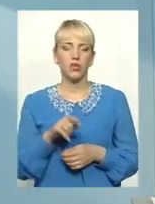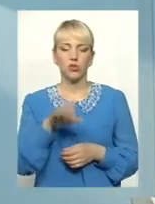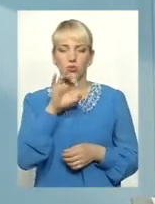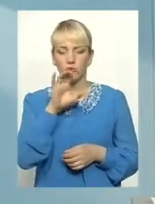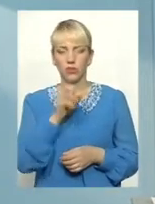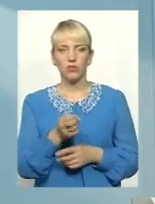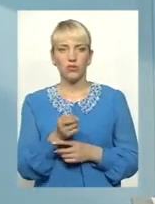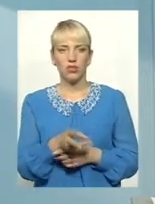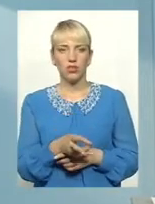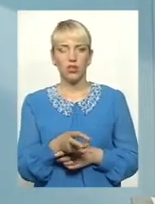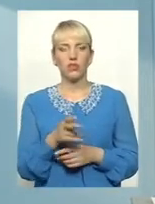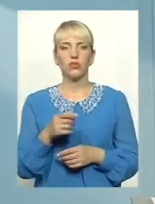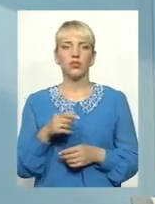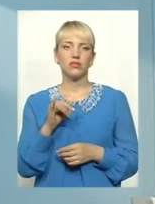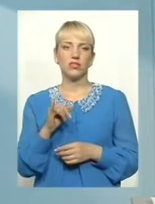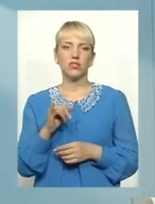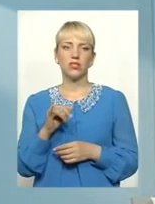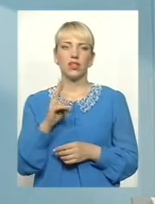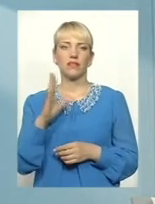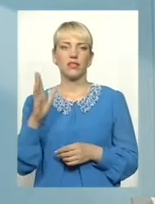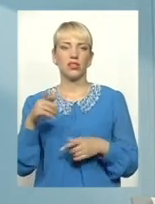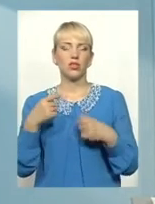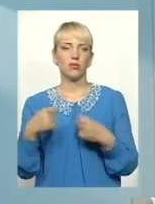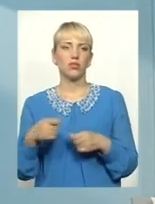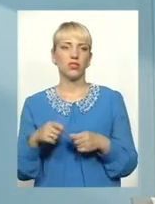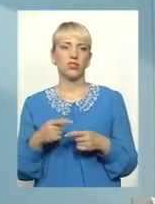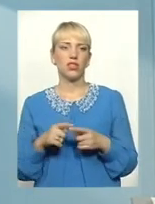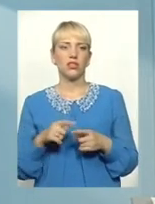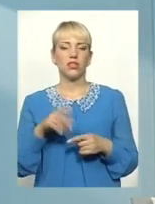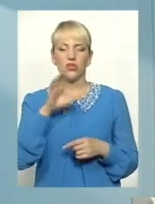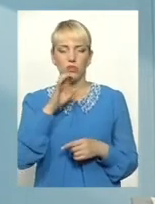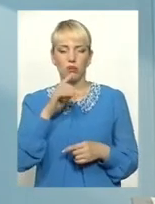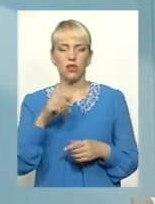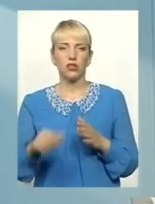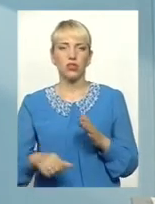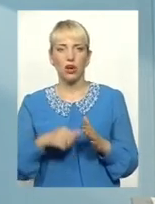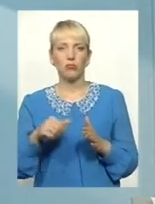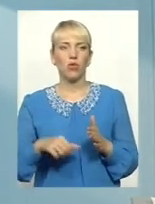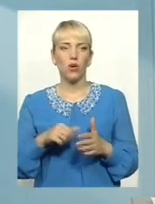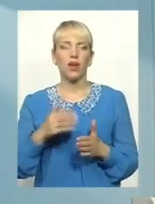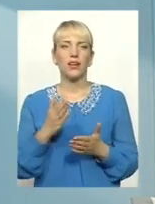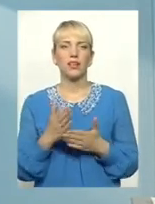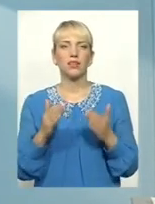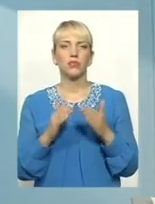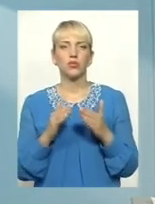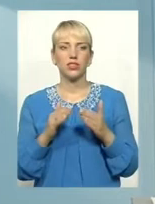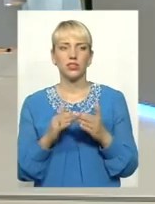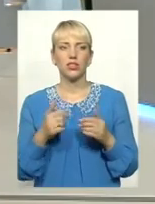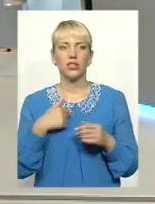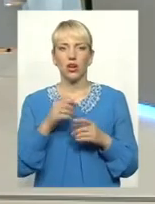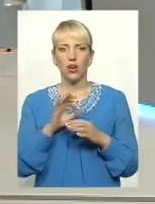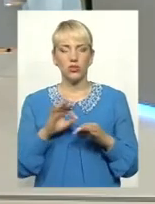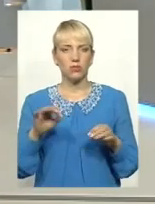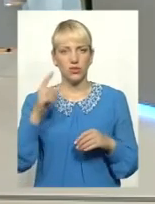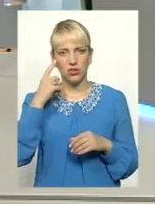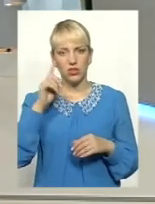викидають, квартиру продають, і ця собачка блукає навколо цієї квартири. Є будинки, я особисто знаю, честь і хвала цим